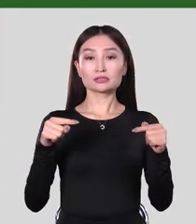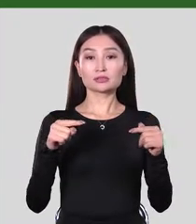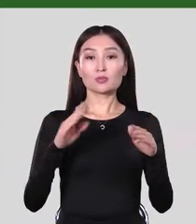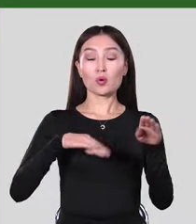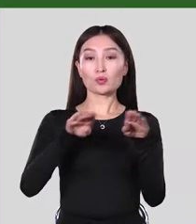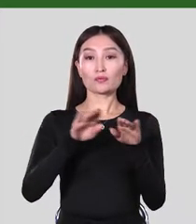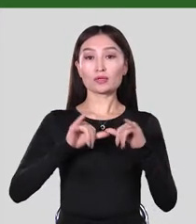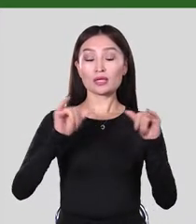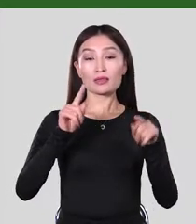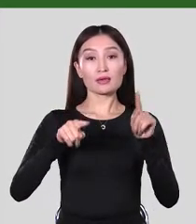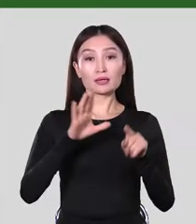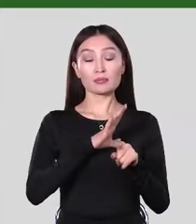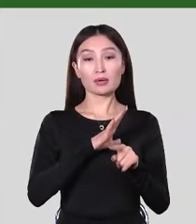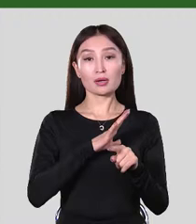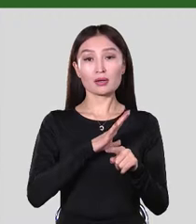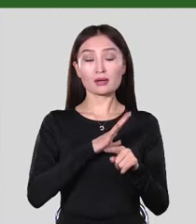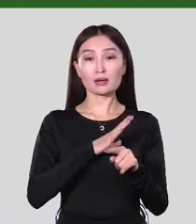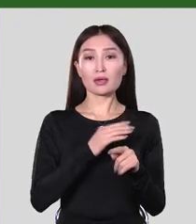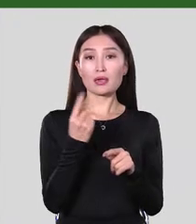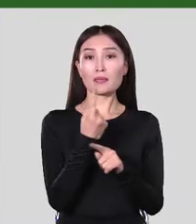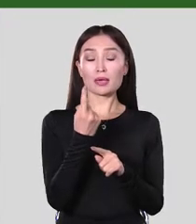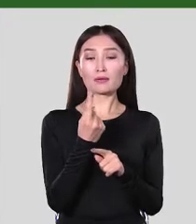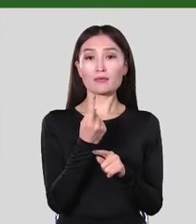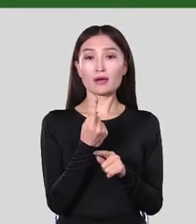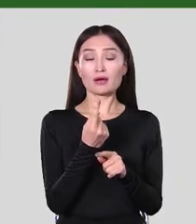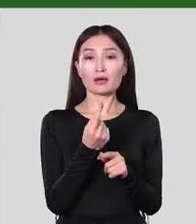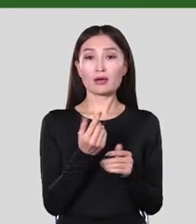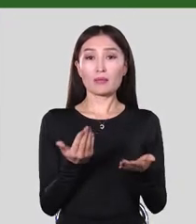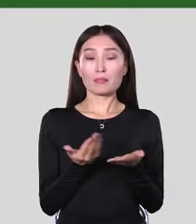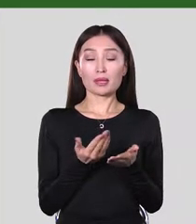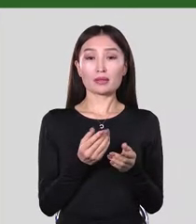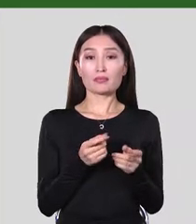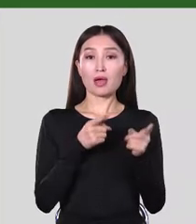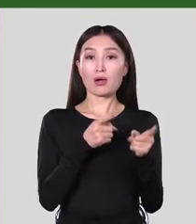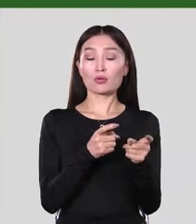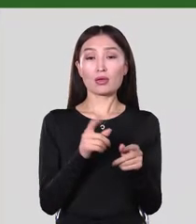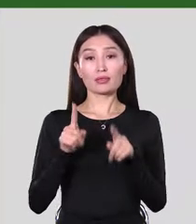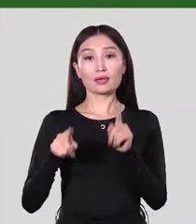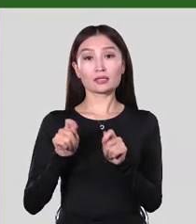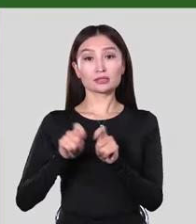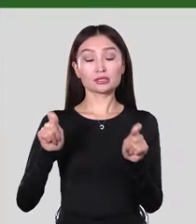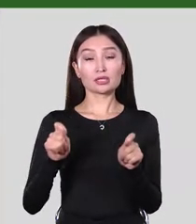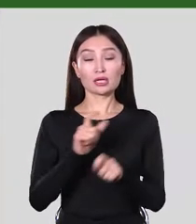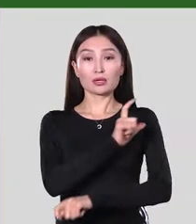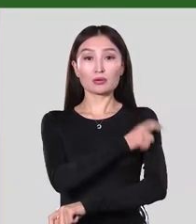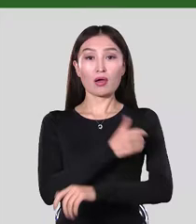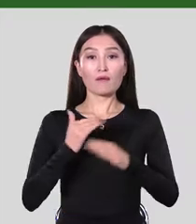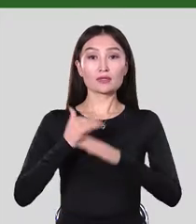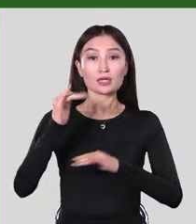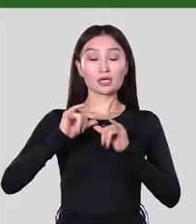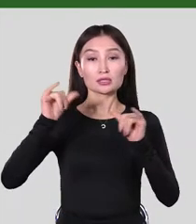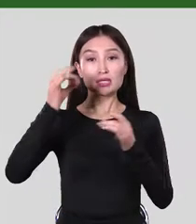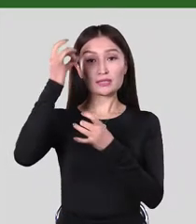развития. Некоторые были практически первобытными охотниками, но некоторые создали могучие